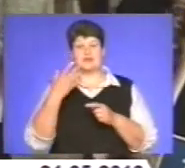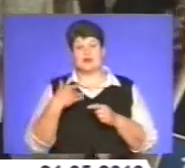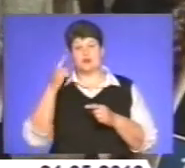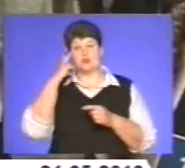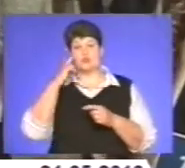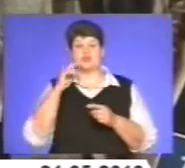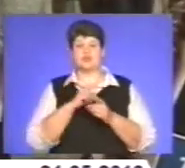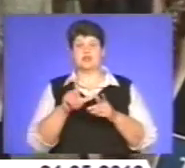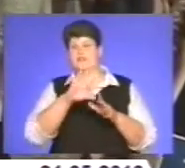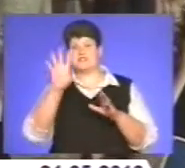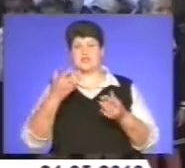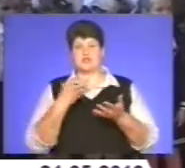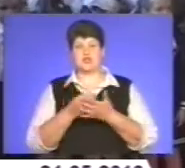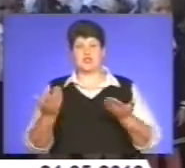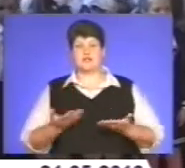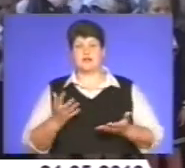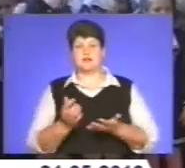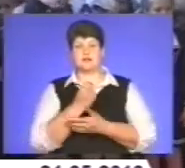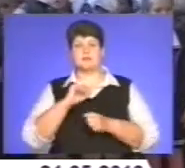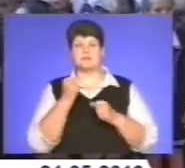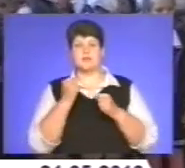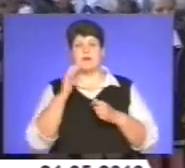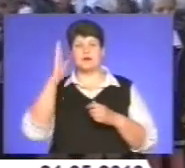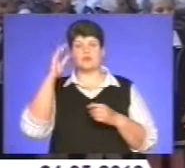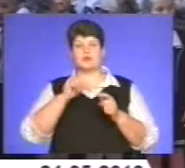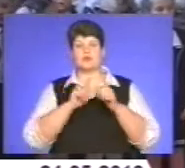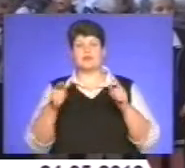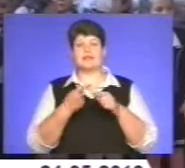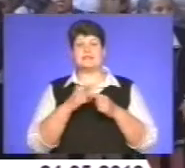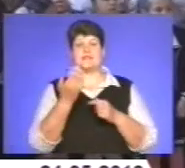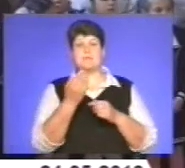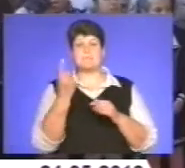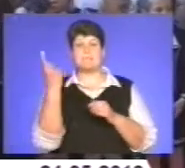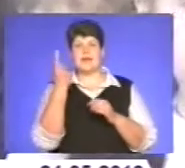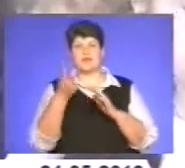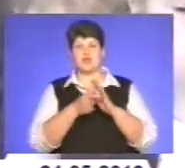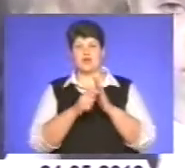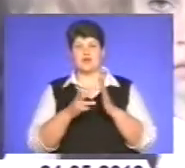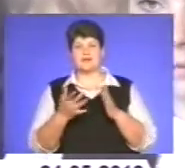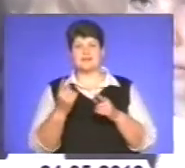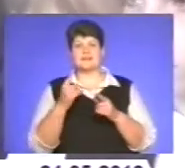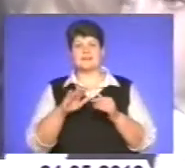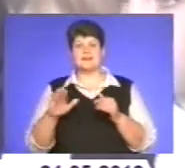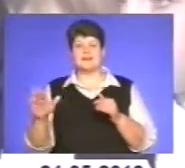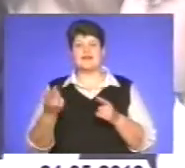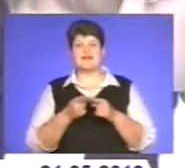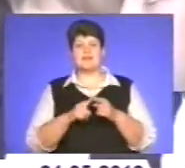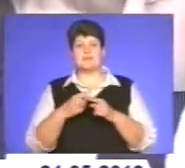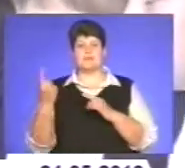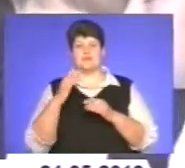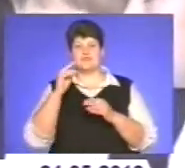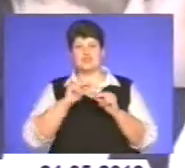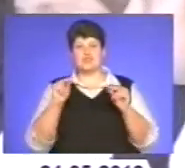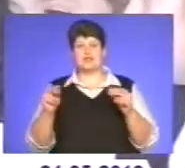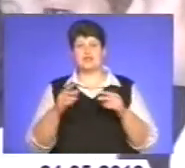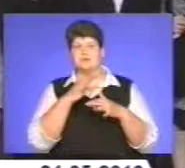друзів для себе на все своє життя. А майбутні школи – це і першокласники, у яких все попереду, і вчителі, які, може, не один десяток